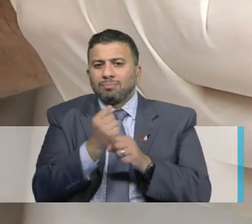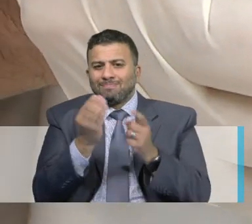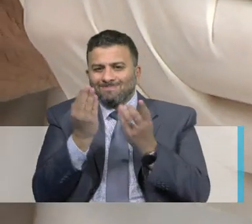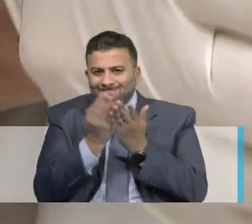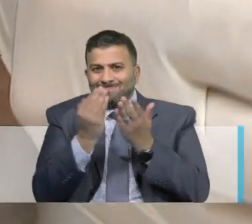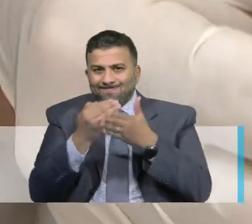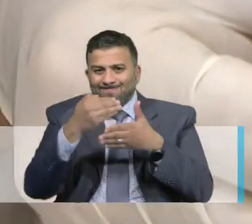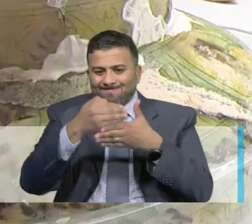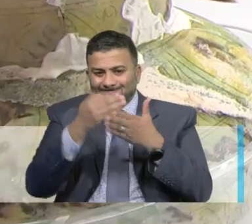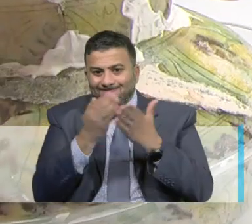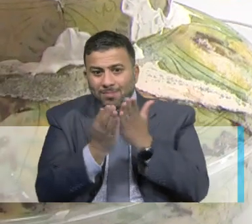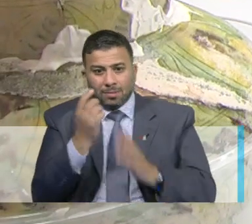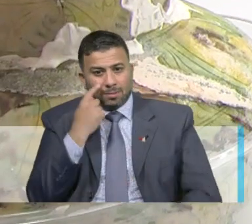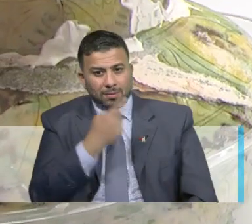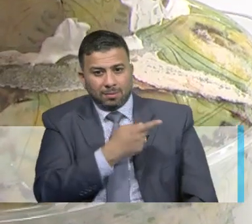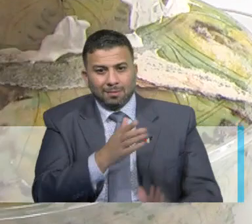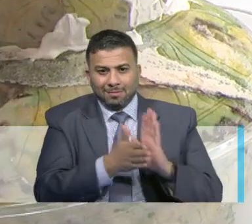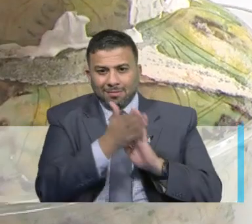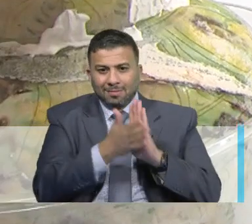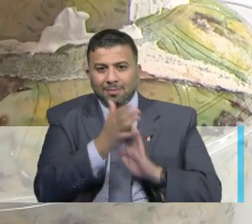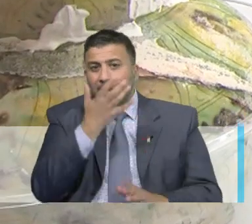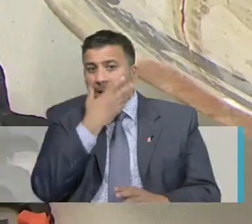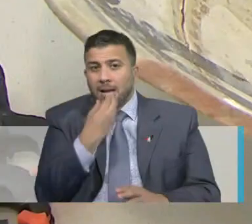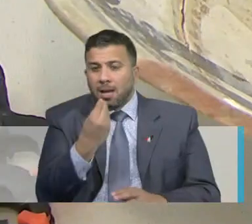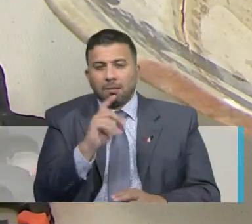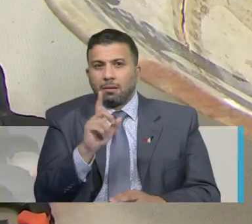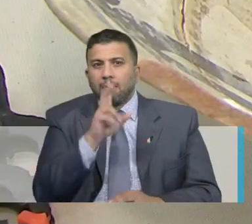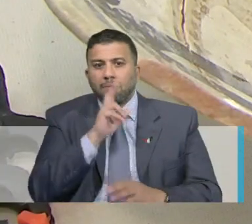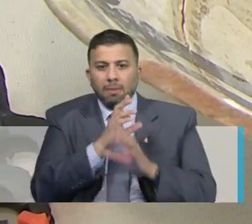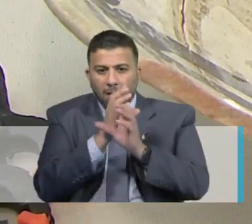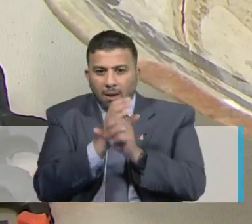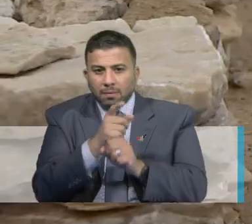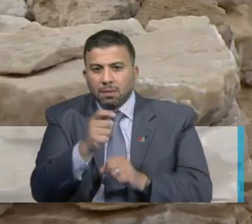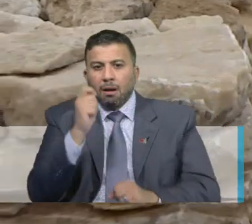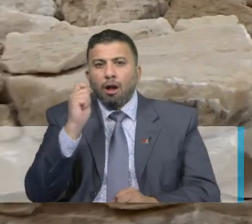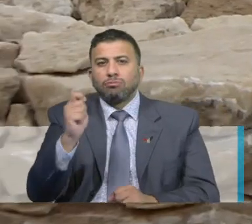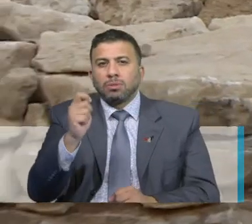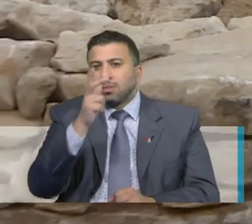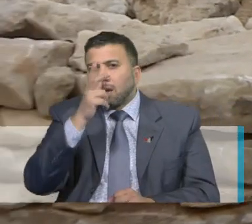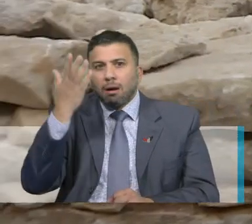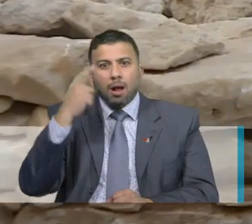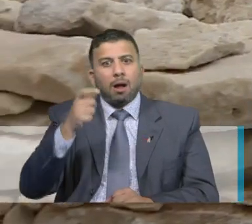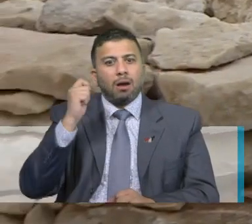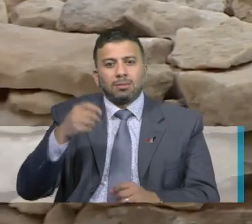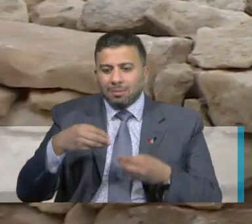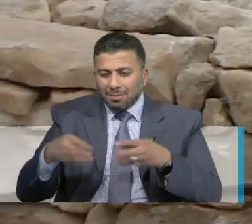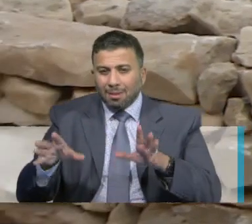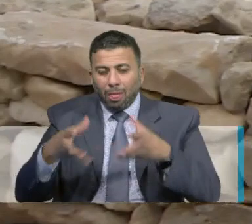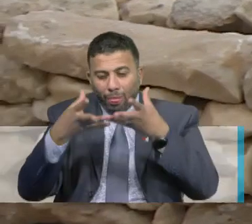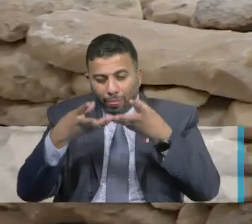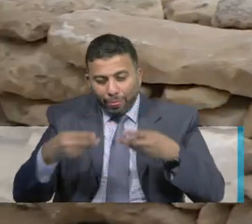الترميم. فالهدف ليس للتجميل، لكنه للمحافظة على قيمة الأثر وعدم تركه